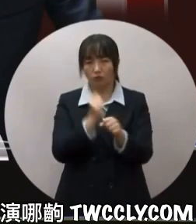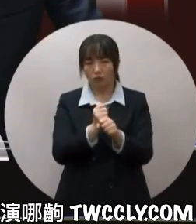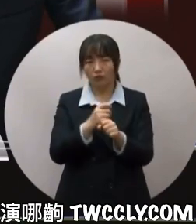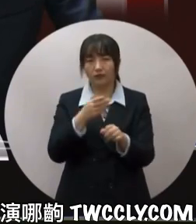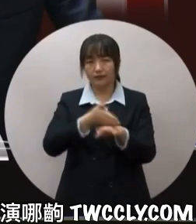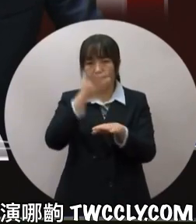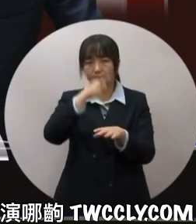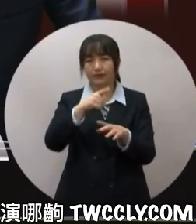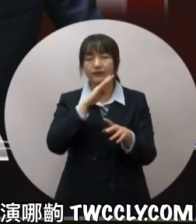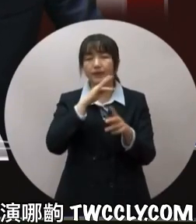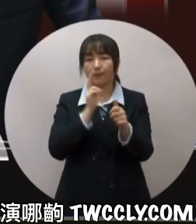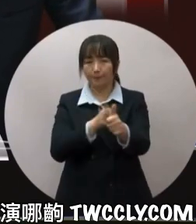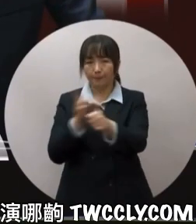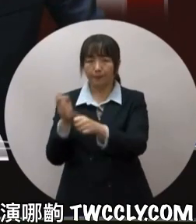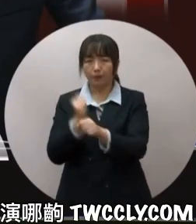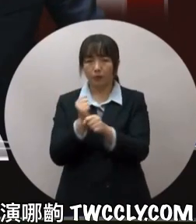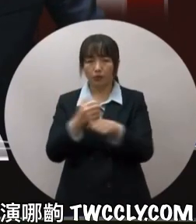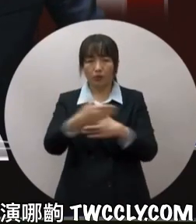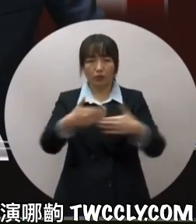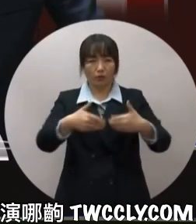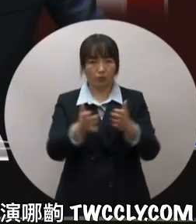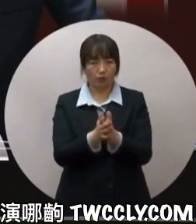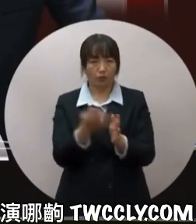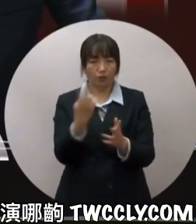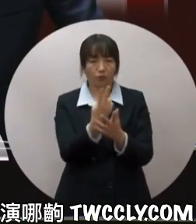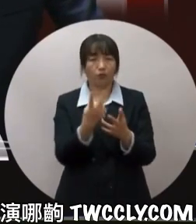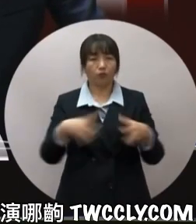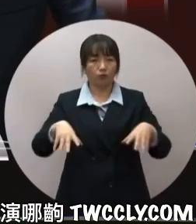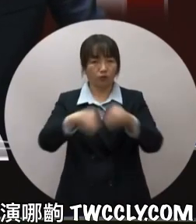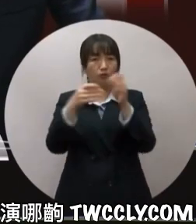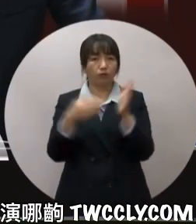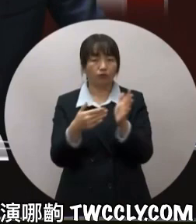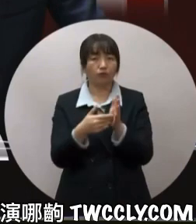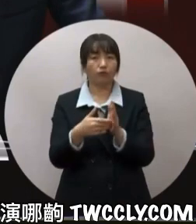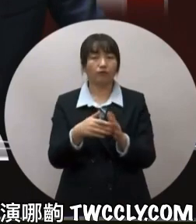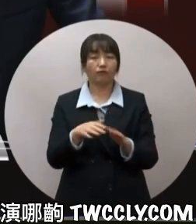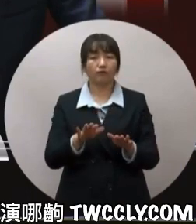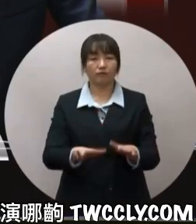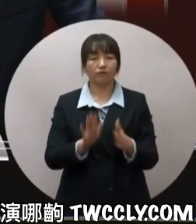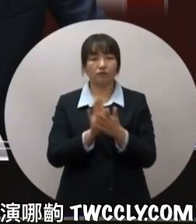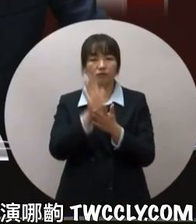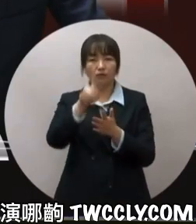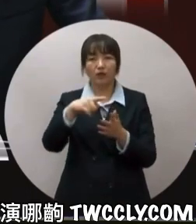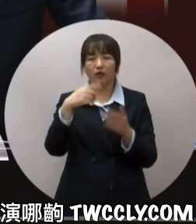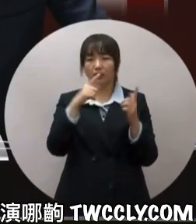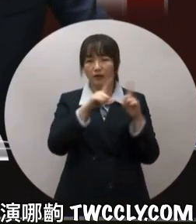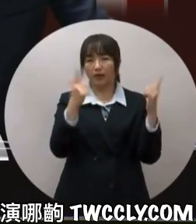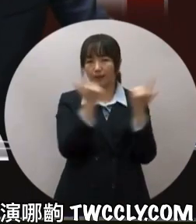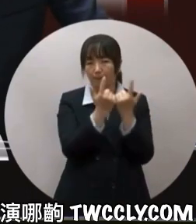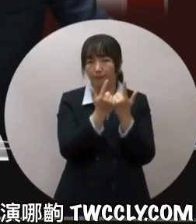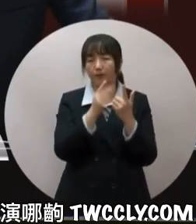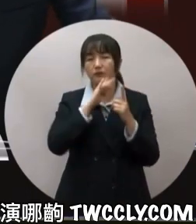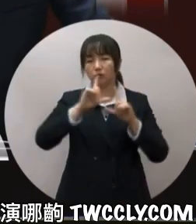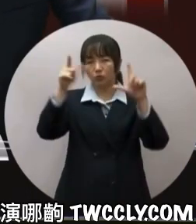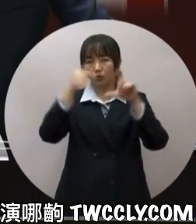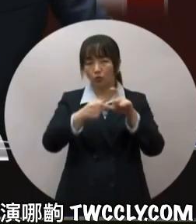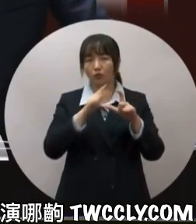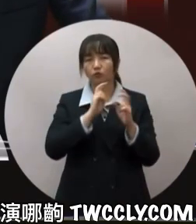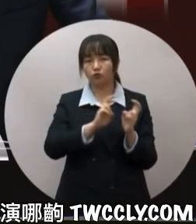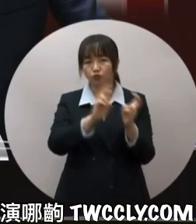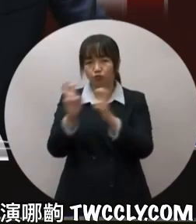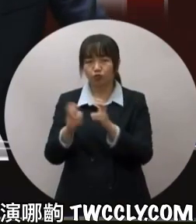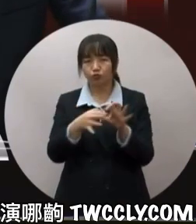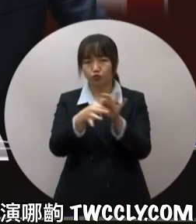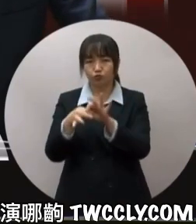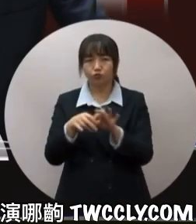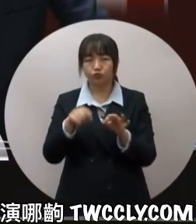院長的指示之下交通部把這兩個東西把它整合起來那對於大台北東區的捷運網來講有